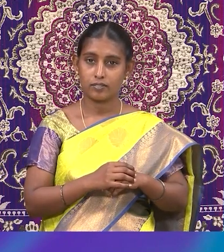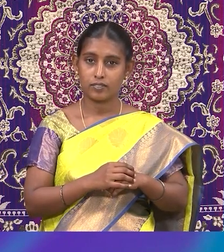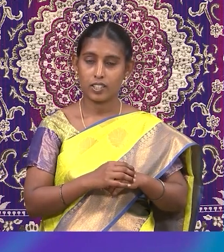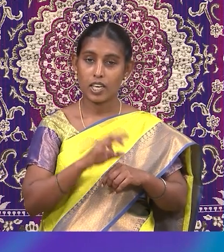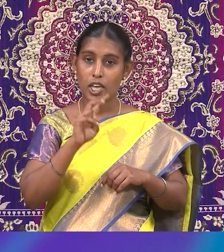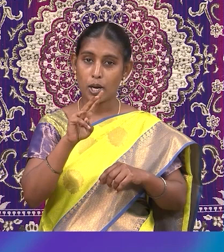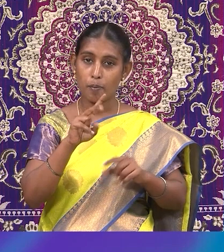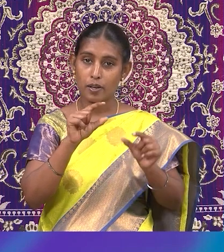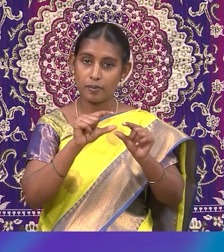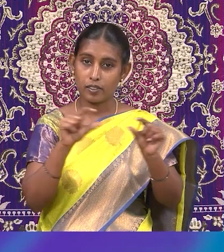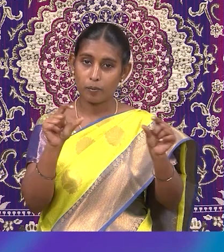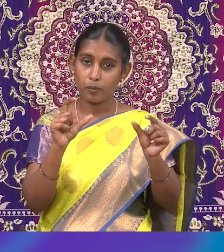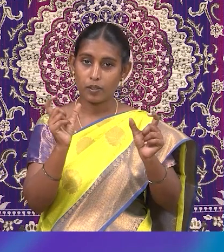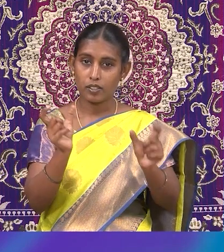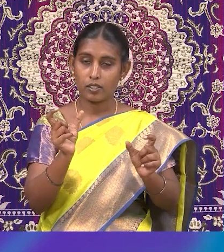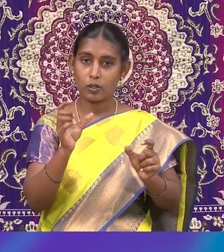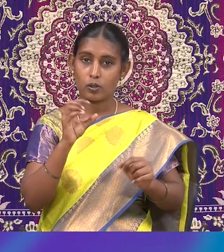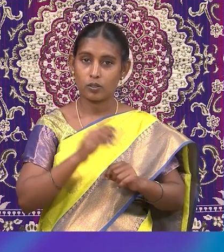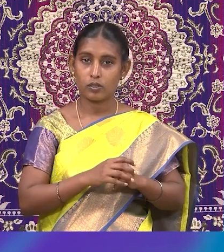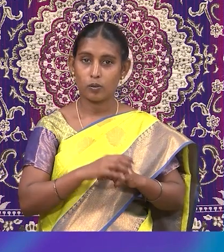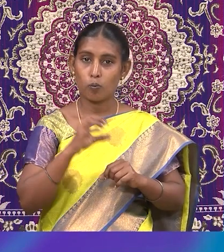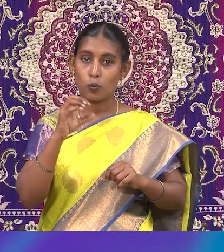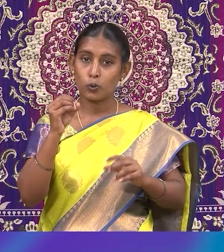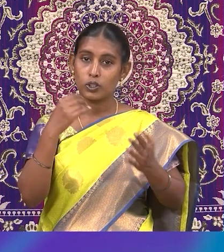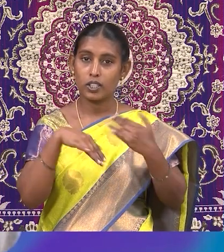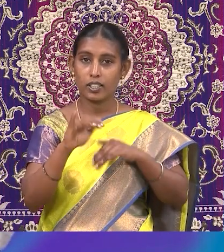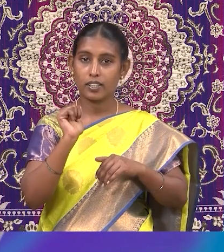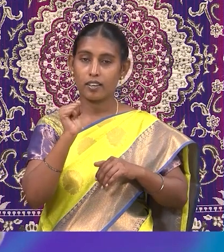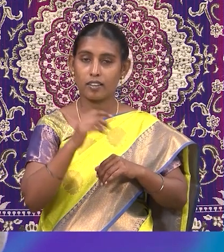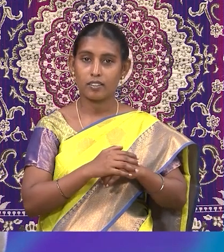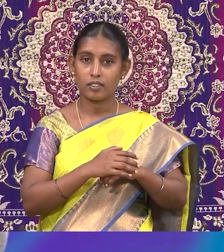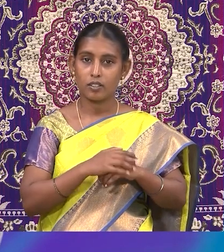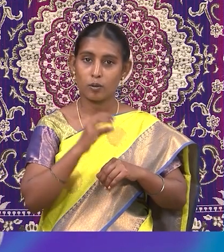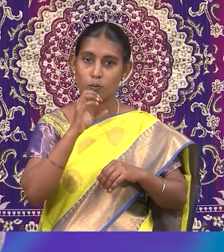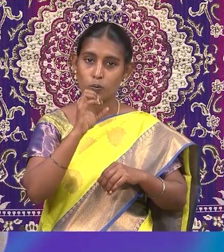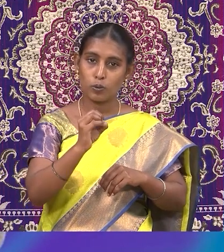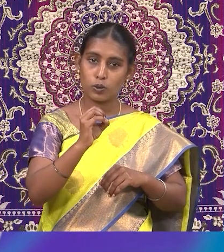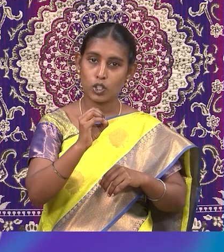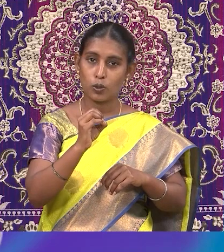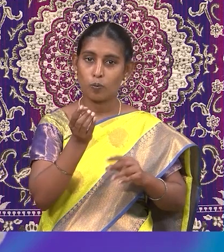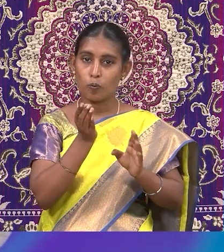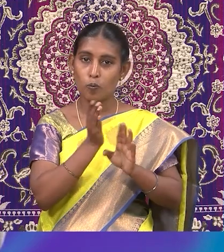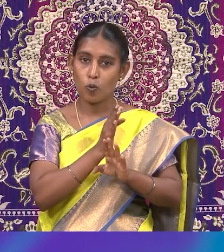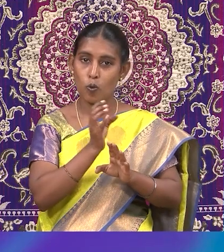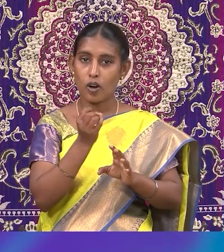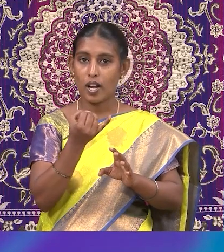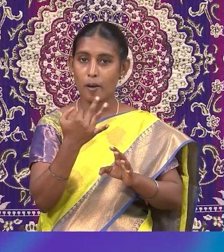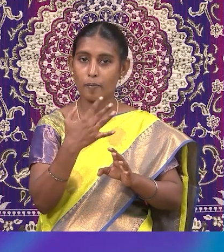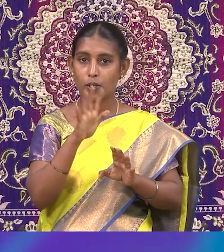என்ன, இருபடிச் சமன்பாட்டின் பூஜ்யங்கள் என்றால் என்ன, பூஜ்யங்களும் மூலங்களும் ஒன்றே,